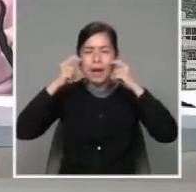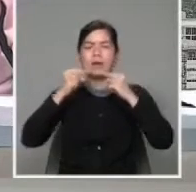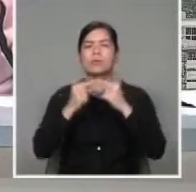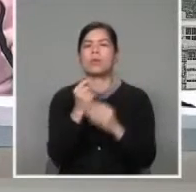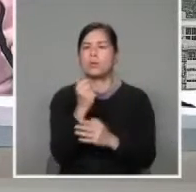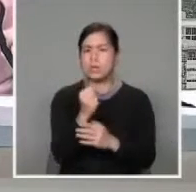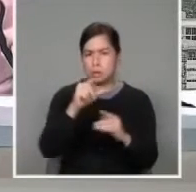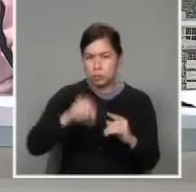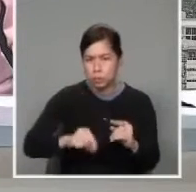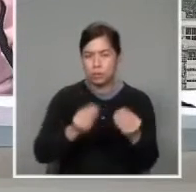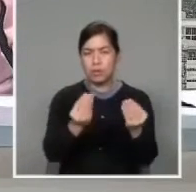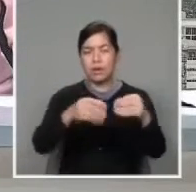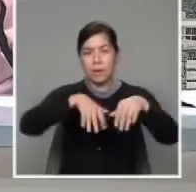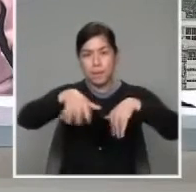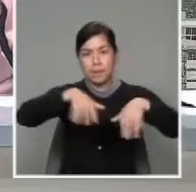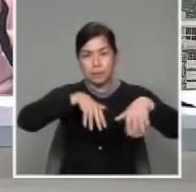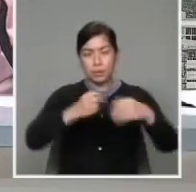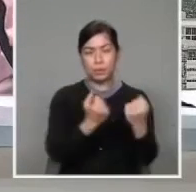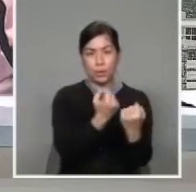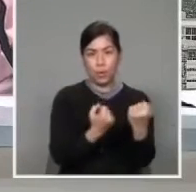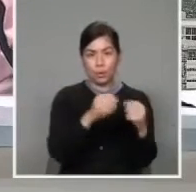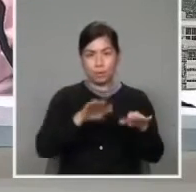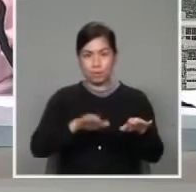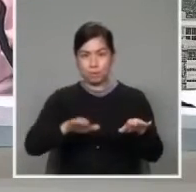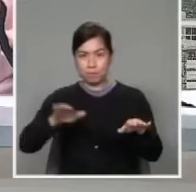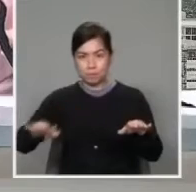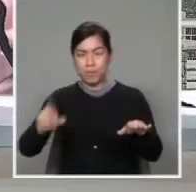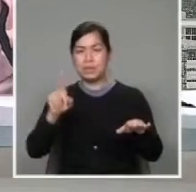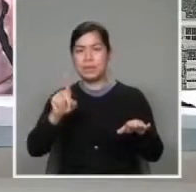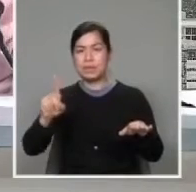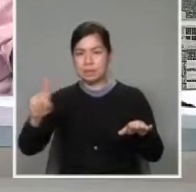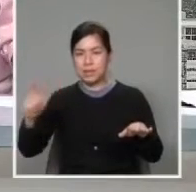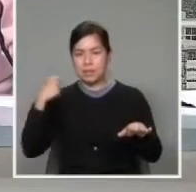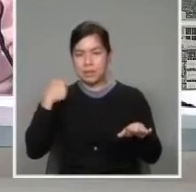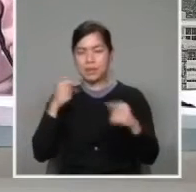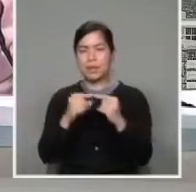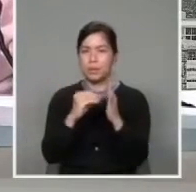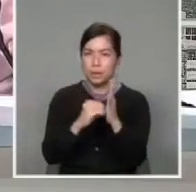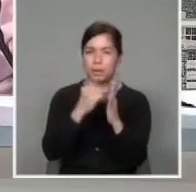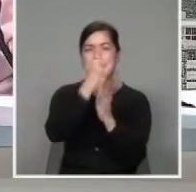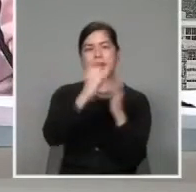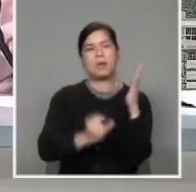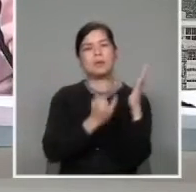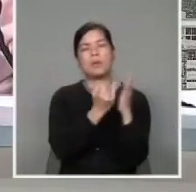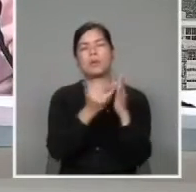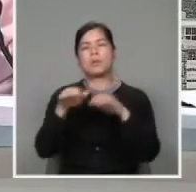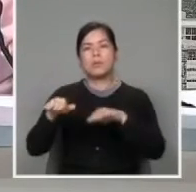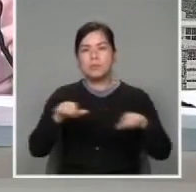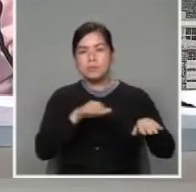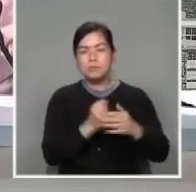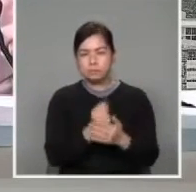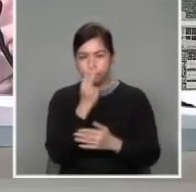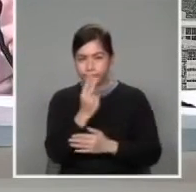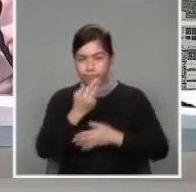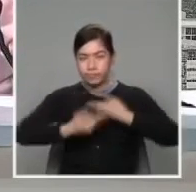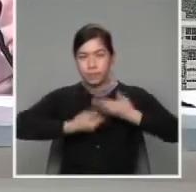ไทยนะครับก็จัดคาราวานไป111คัน ทั้งกรุงเทพมหานครปริมณฑลแล้วก็ต่างจังหวัดด้วยนะคะ ไปดูกันหน่อยนะครับว่าการค้าข